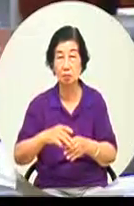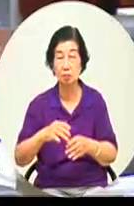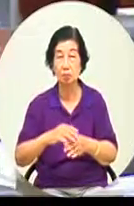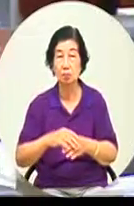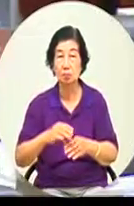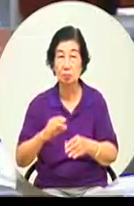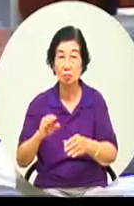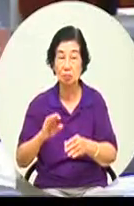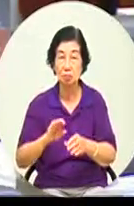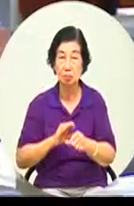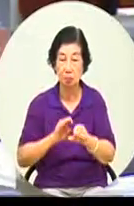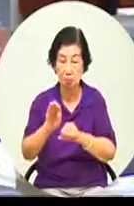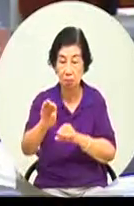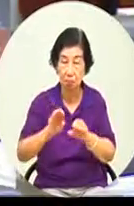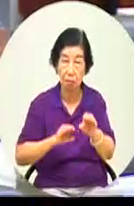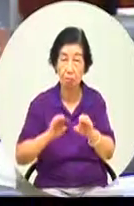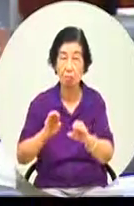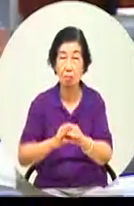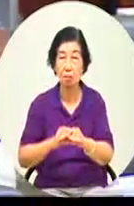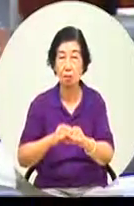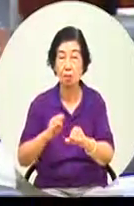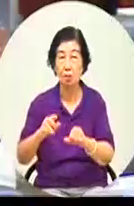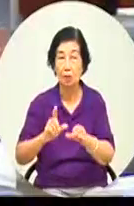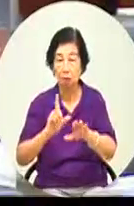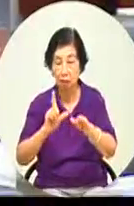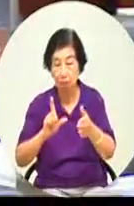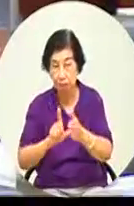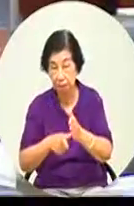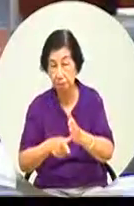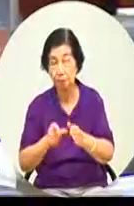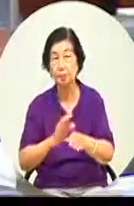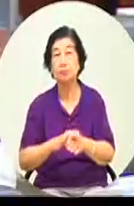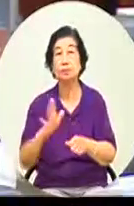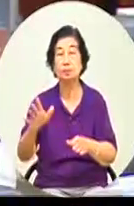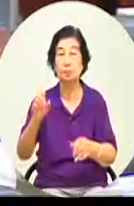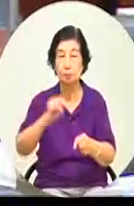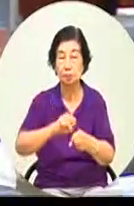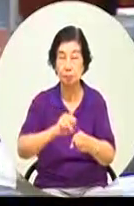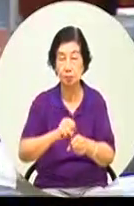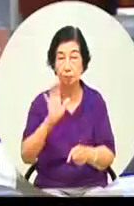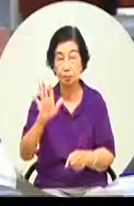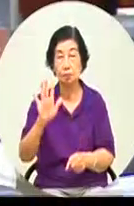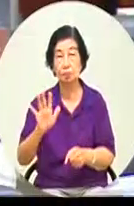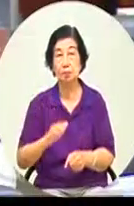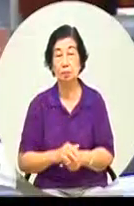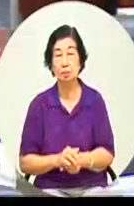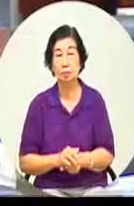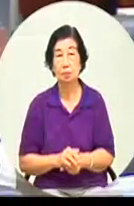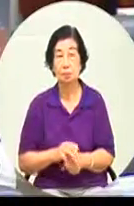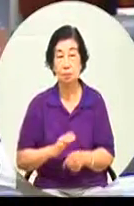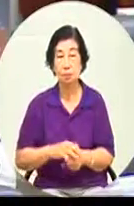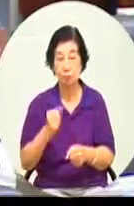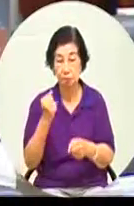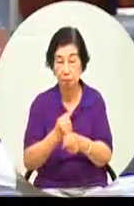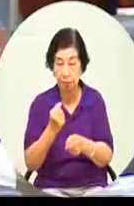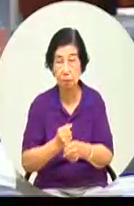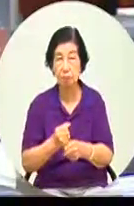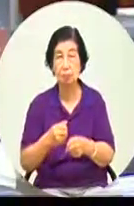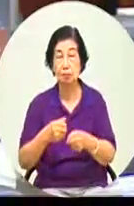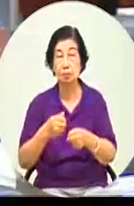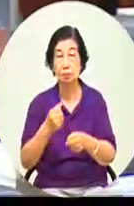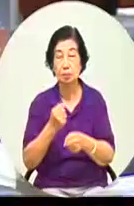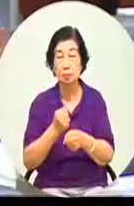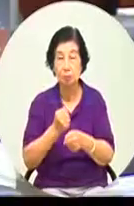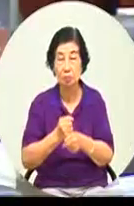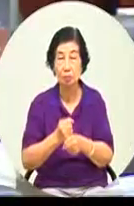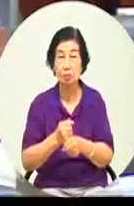调整过，嘛是吼这个班次也增了好几班，这嘛是吼这个上下班也可以疏解很多，